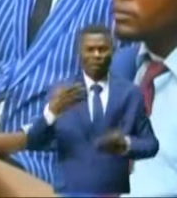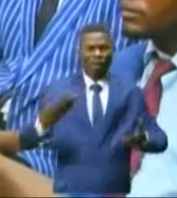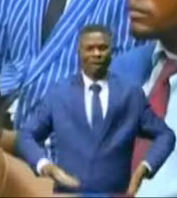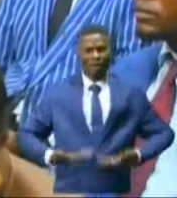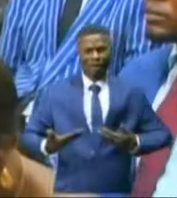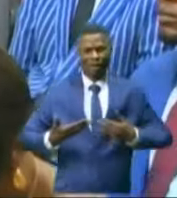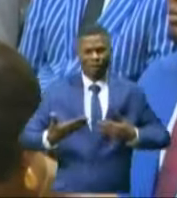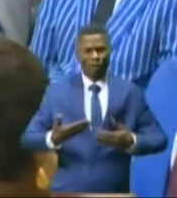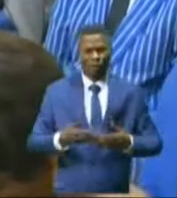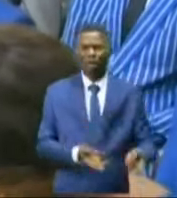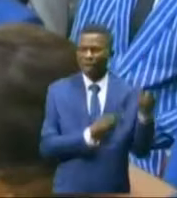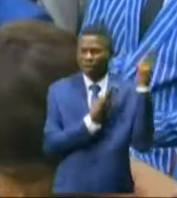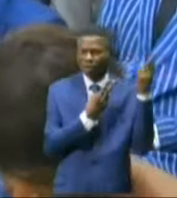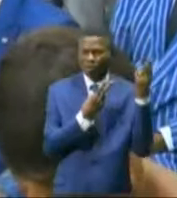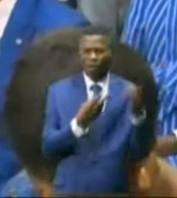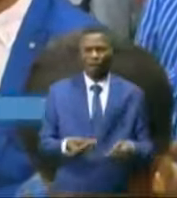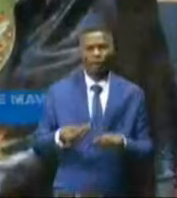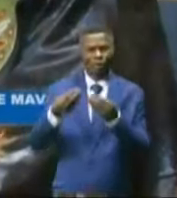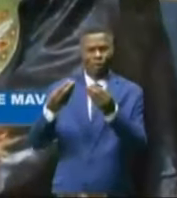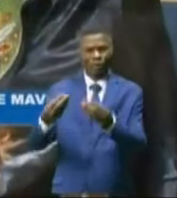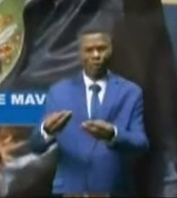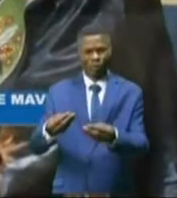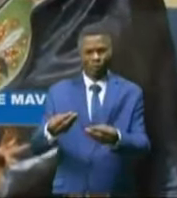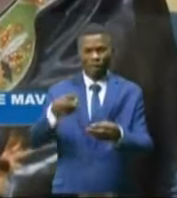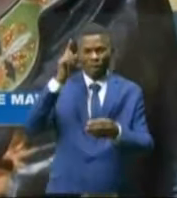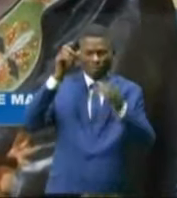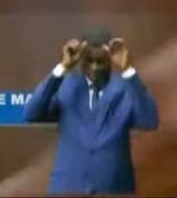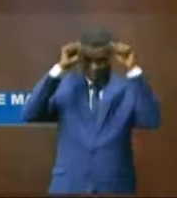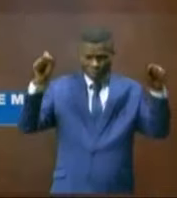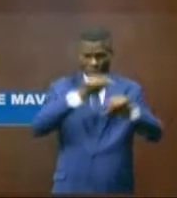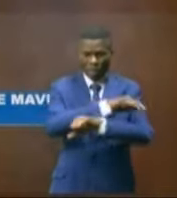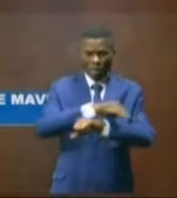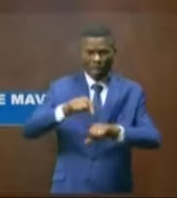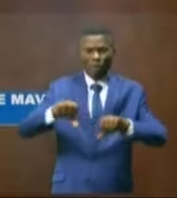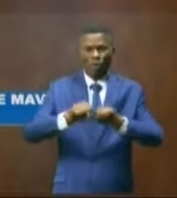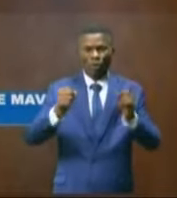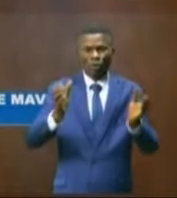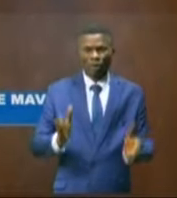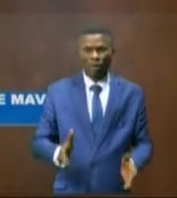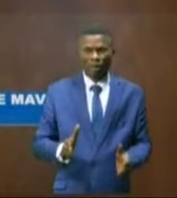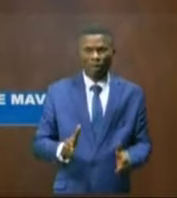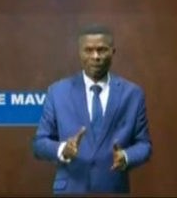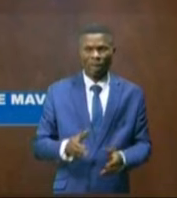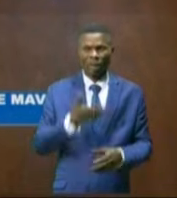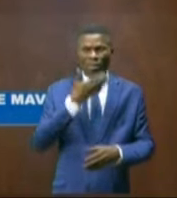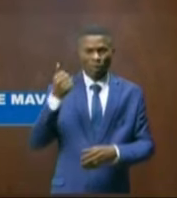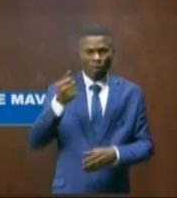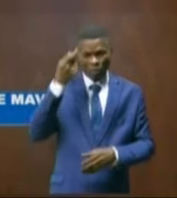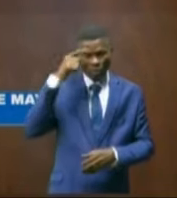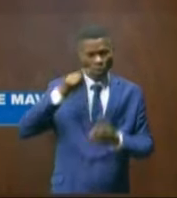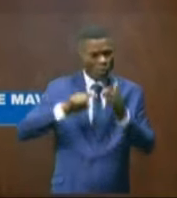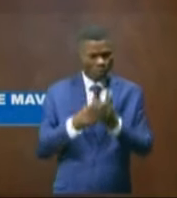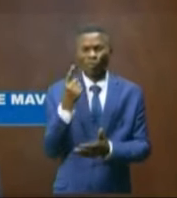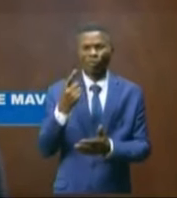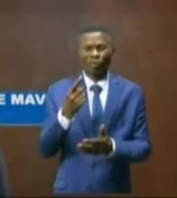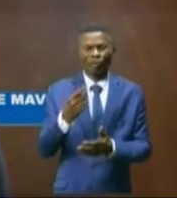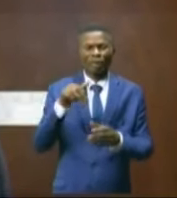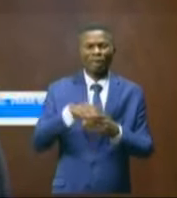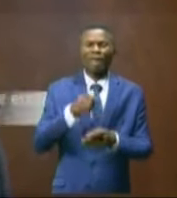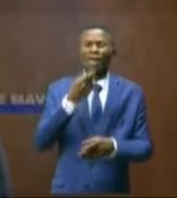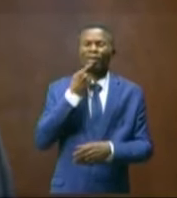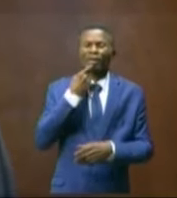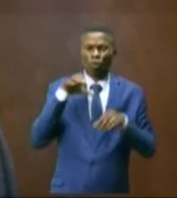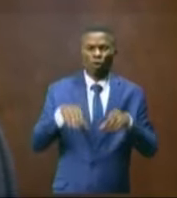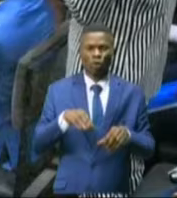de la considération leur accordée par le premier président de la Cour de cassation car c'est pour la toute première fois dans l'histoire de